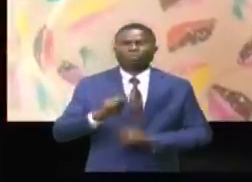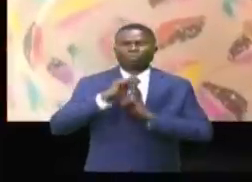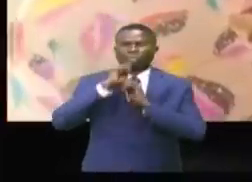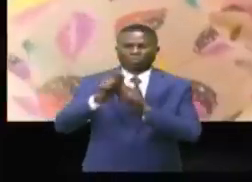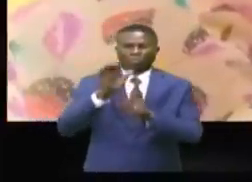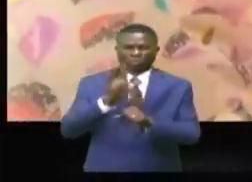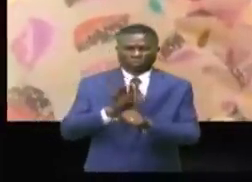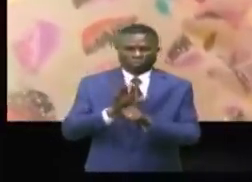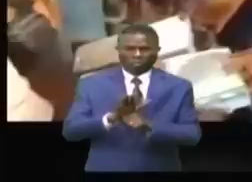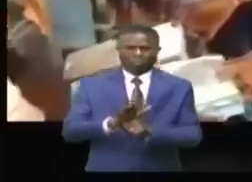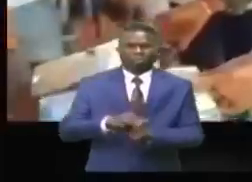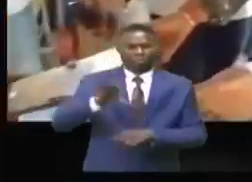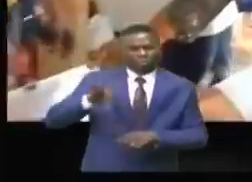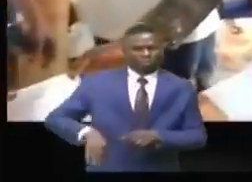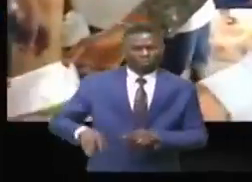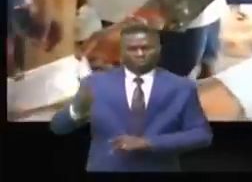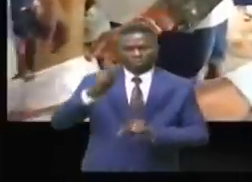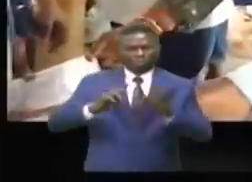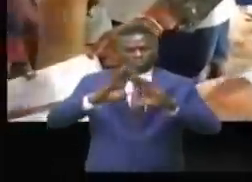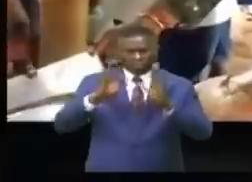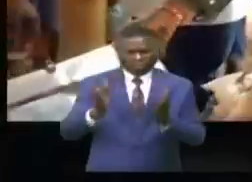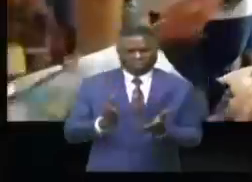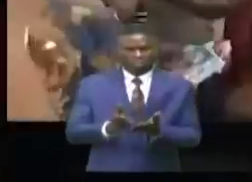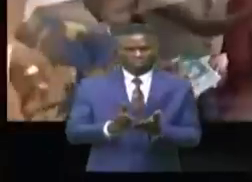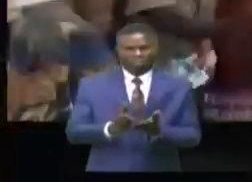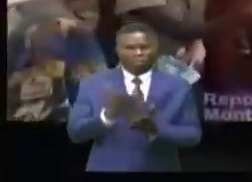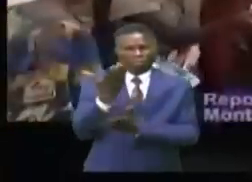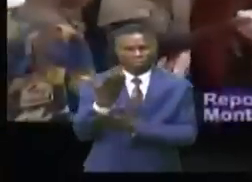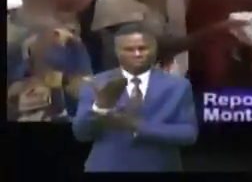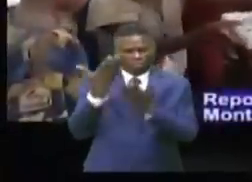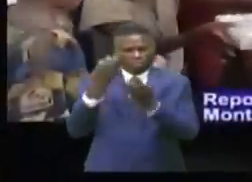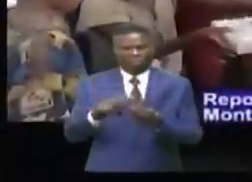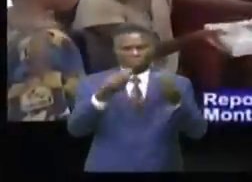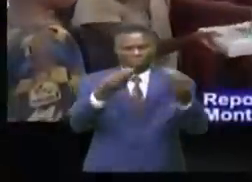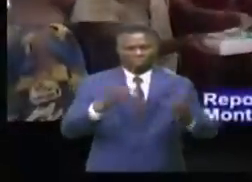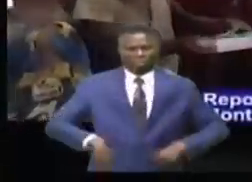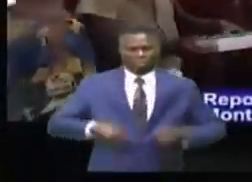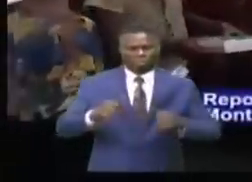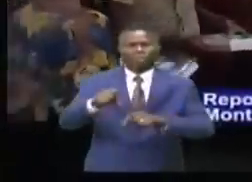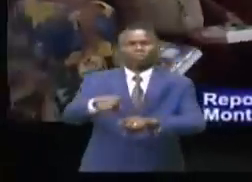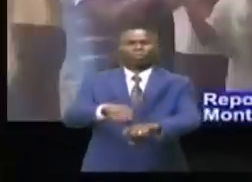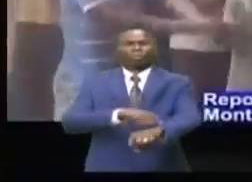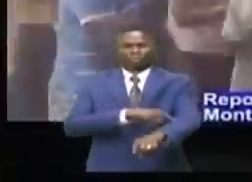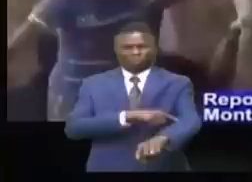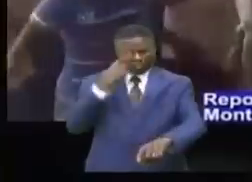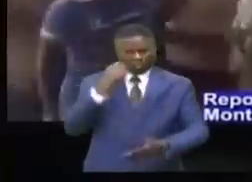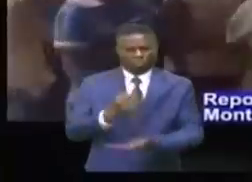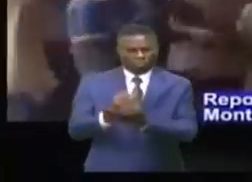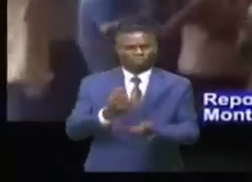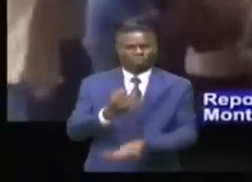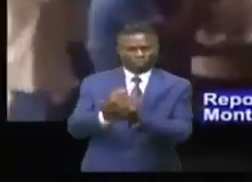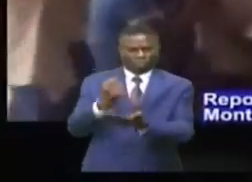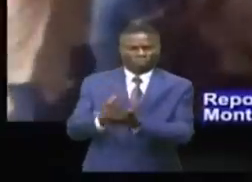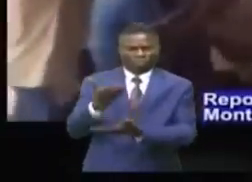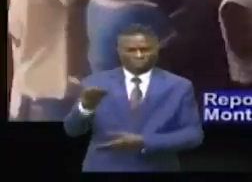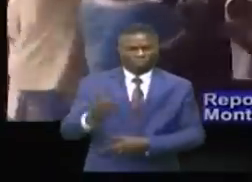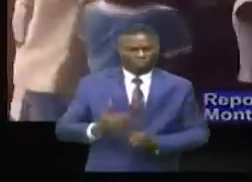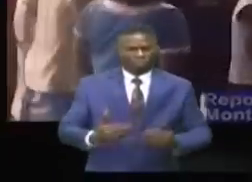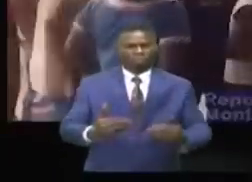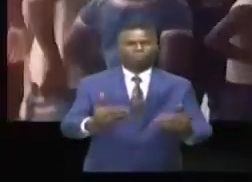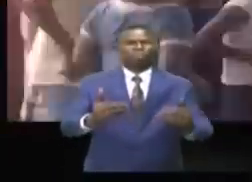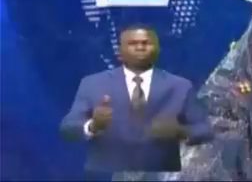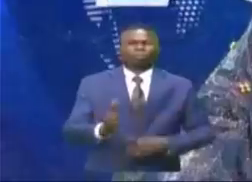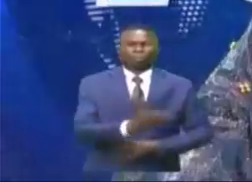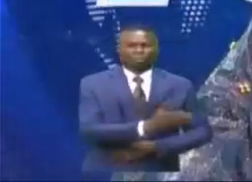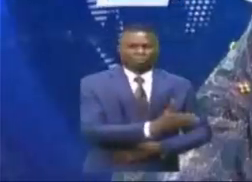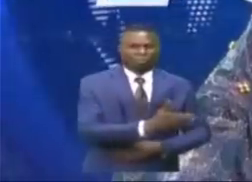actions pour le bien-être de sa communauté et ont prié pour que Dieu lui donne encore beaucoup afin de toujours servir sa population de la province